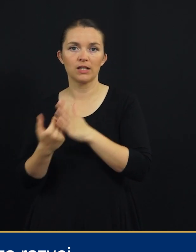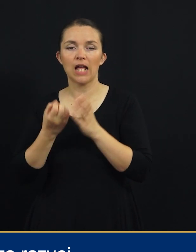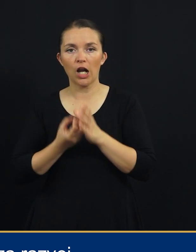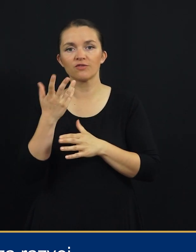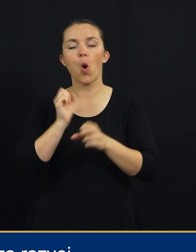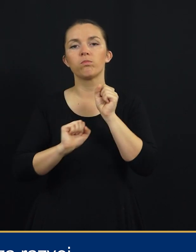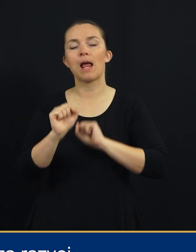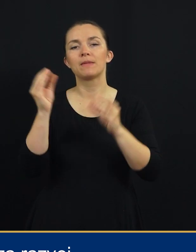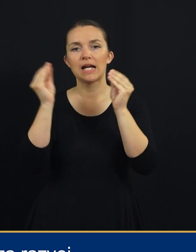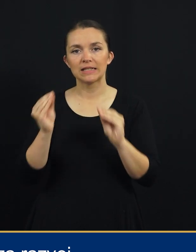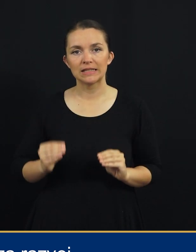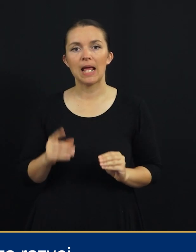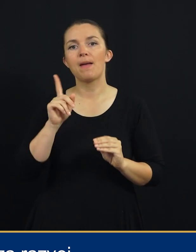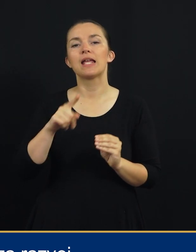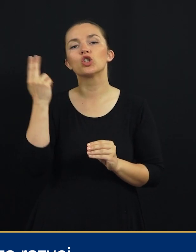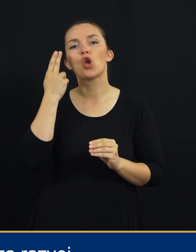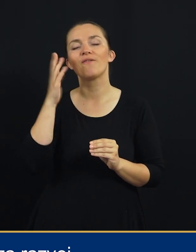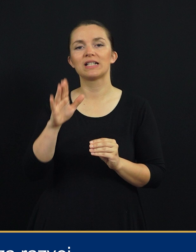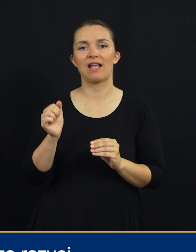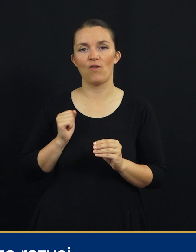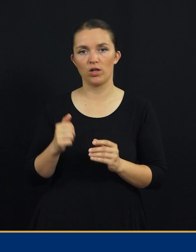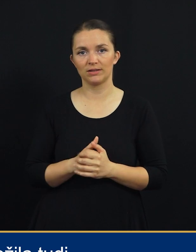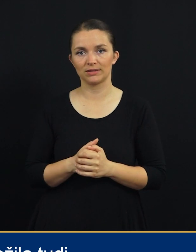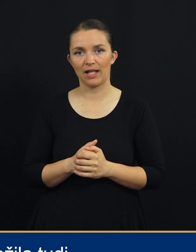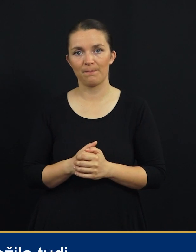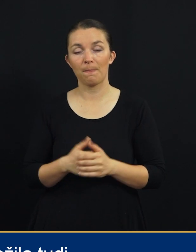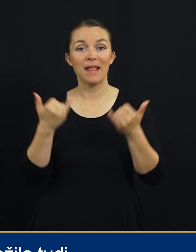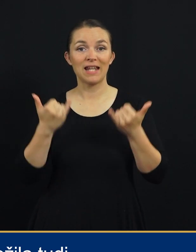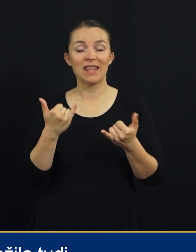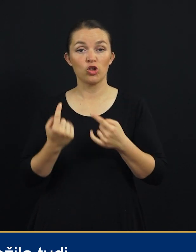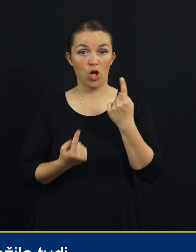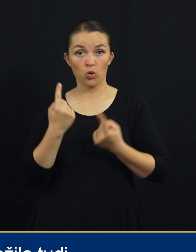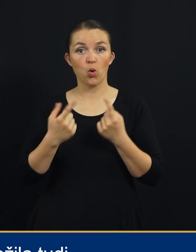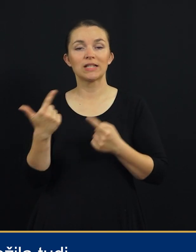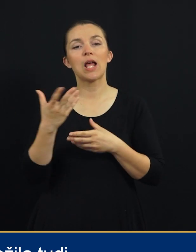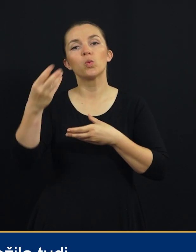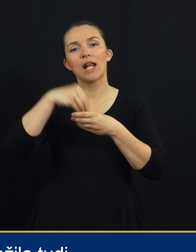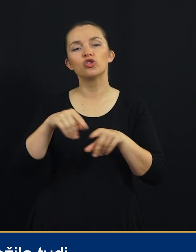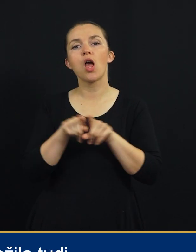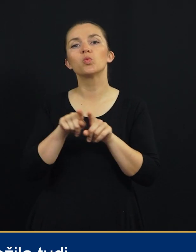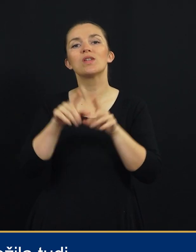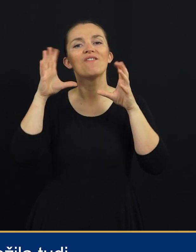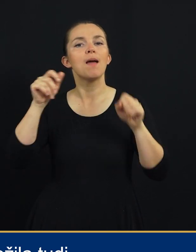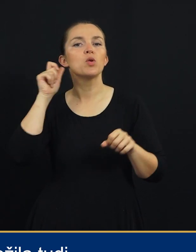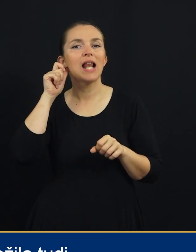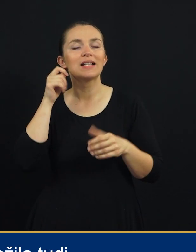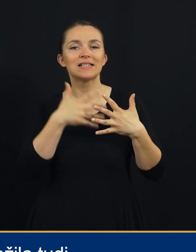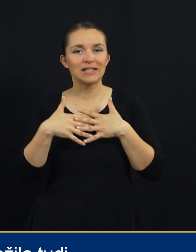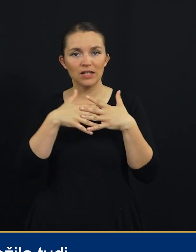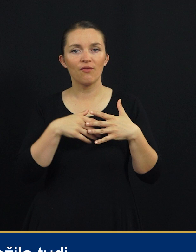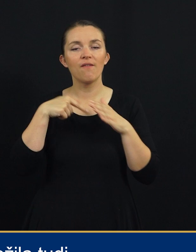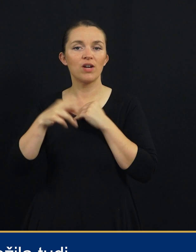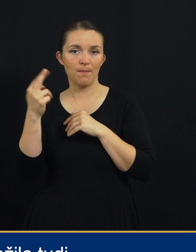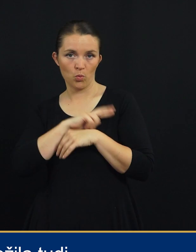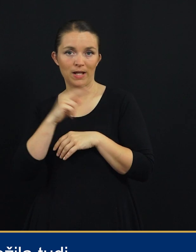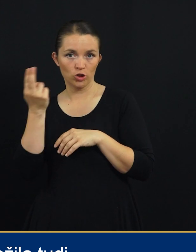razvoj obrambnega sistema in Slovenske vojske. Današnjega dogodka sta se udeležila tudi veleposlanica ZDA v